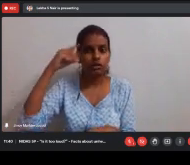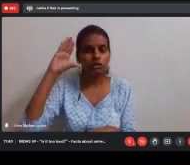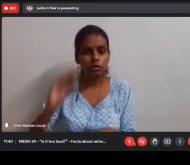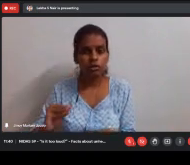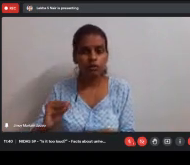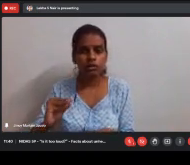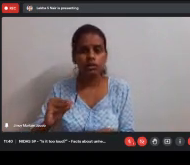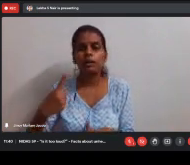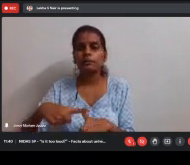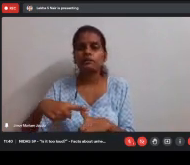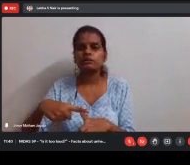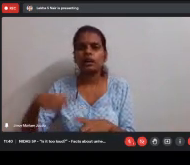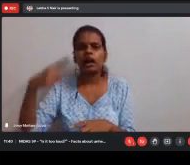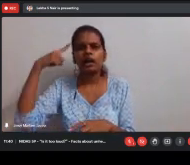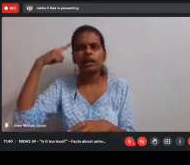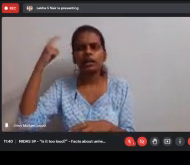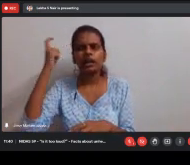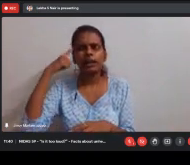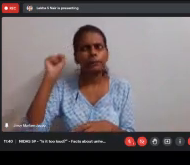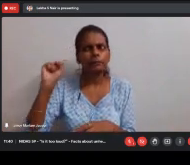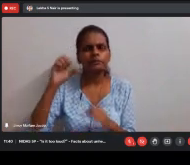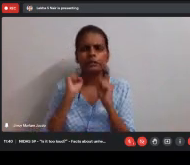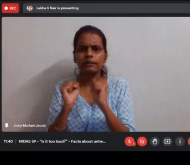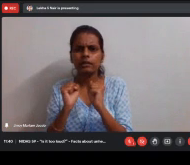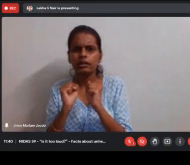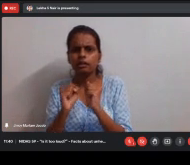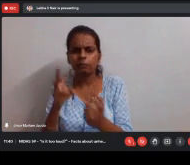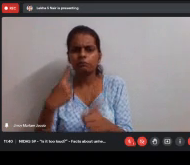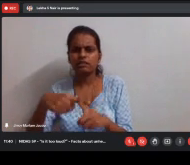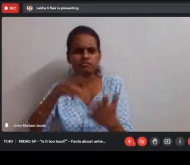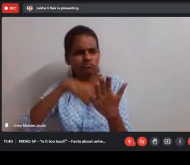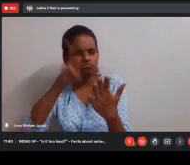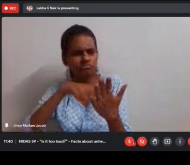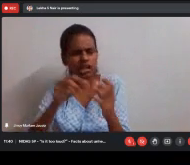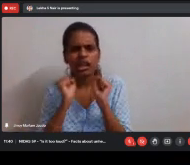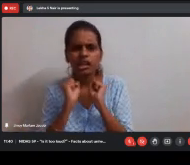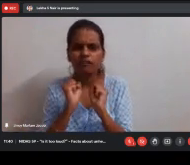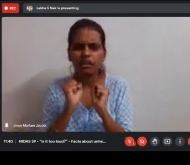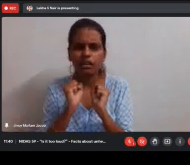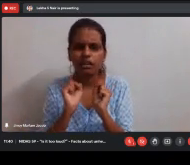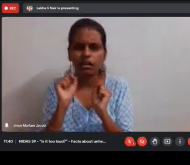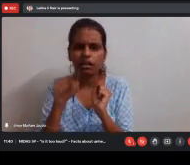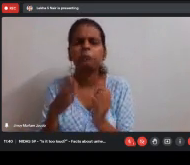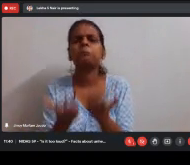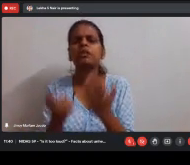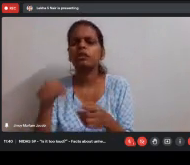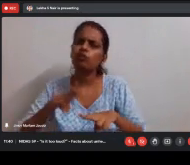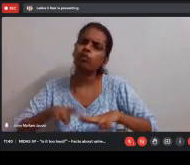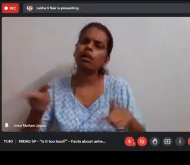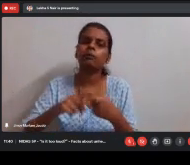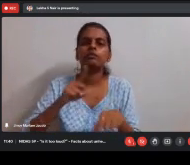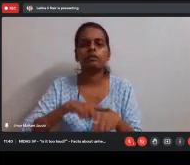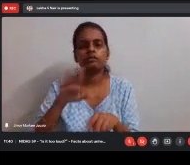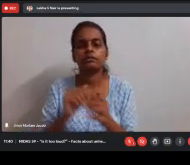തന്നെ പ്രോബ്ലം സംഭവിക്കാം. അല്ലെങ്കിൽ പഠന വെല്ലുവിളികൾ ലേണിംഗ് ഡിസബിലിറ്റീസിലോട്ട് ഇത് നയിക്കുന്നുണ്ട്. ഓർമ്മക്കുറവ് ഉണ്ടാകുന്നുണ്ട്, കോൺസെൻട്രേറ്റ്